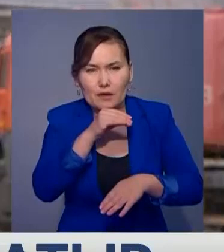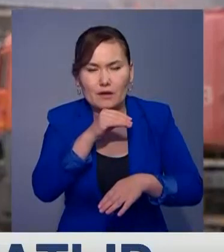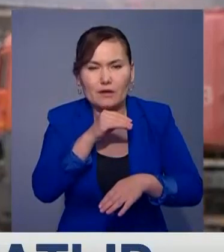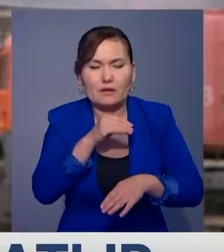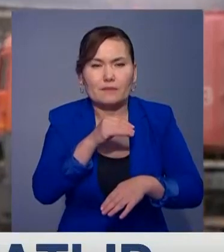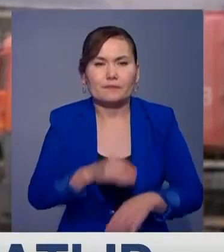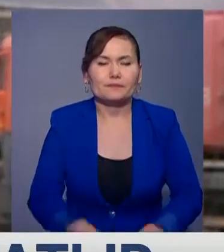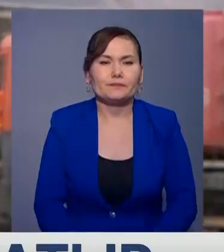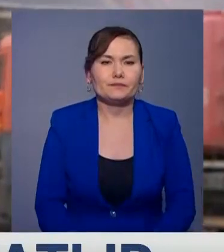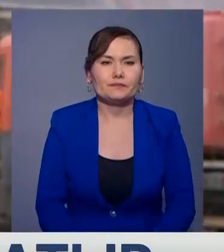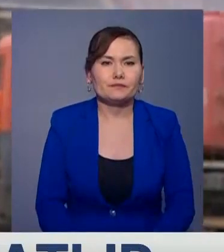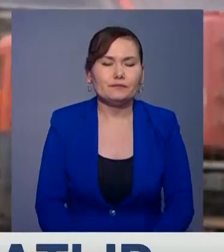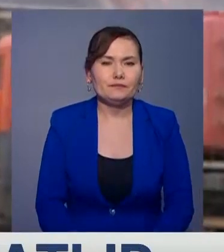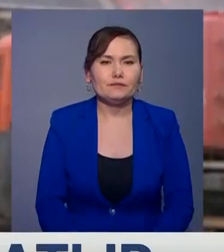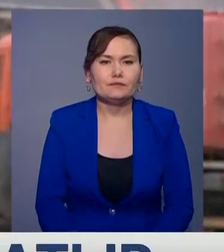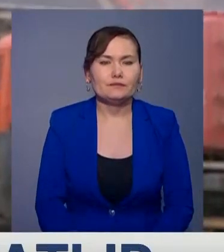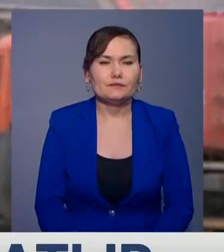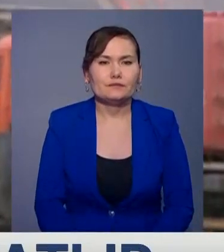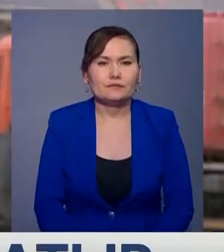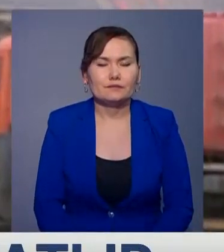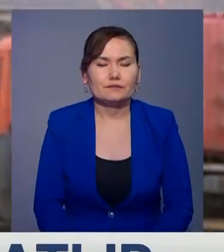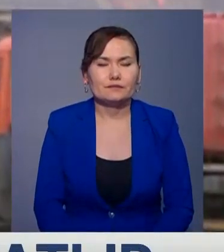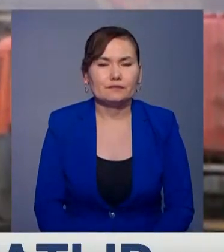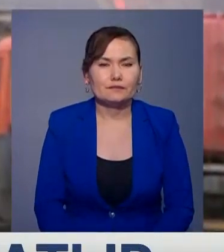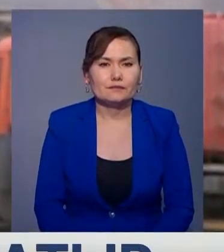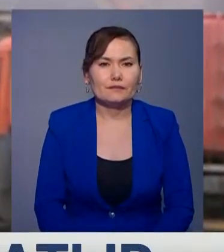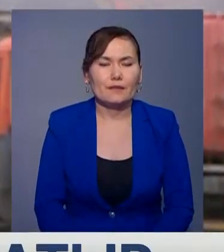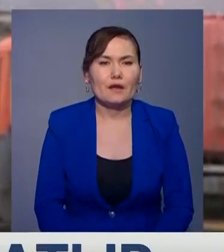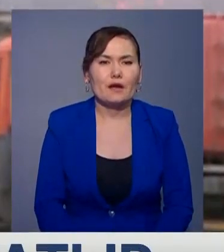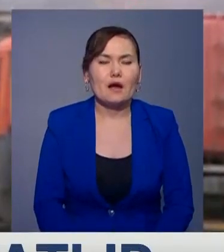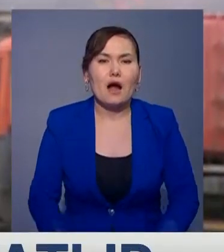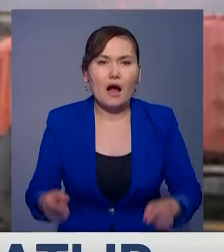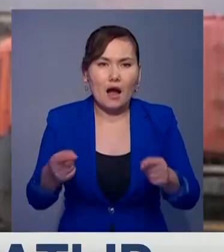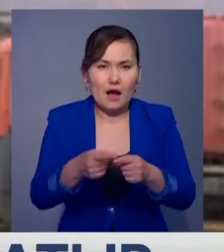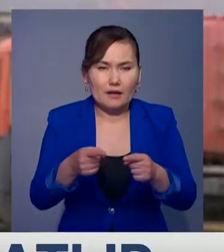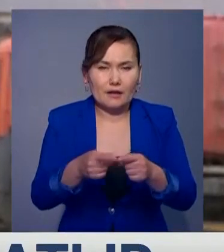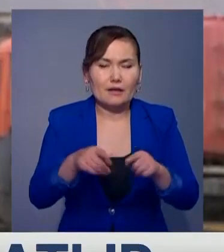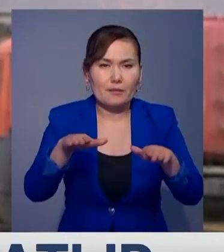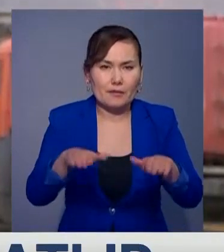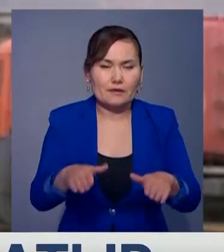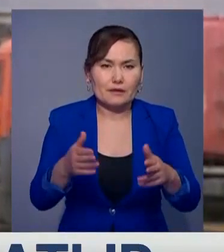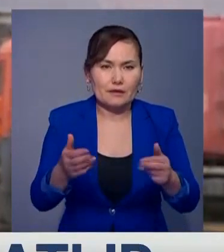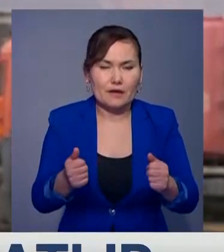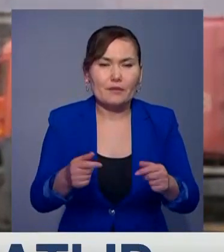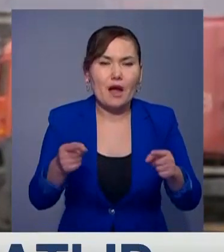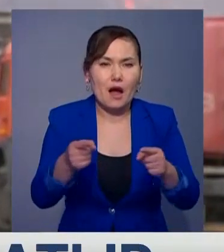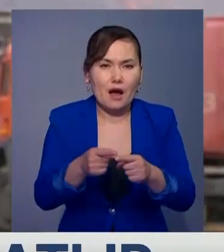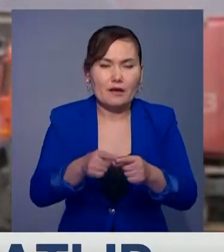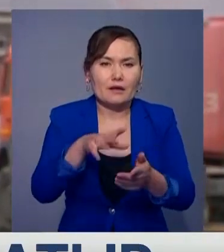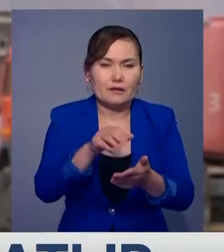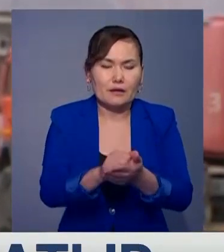болмады. Осы жерде бұл белгілі бір осыған бір арендалық құн төлейді ғой ол кәсіпкерлер? Иә, біздер аренда төлеп осы